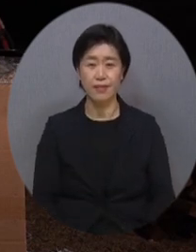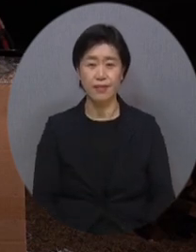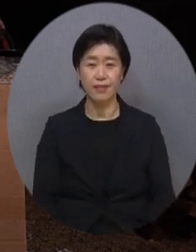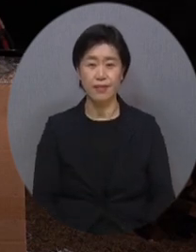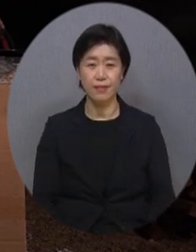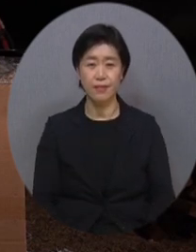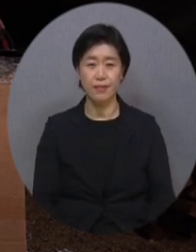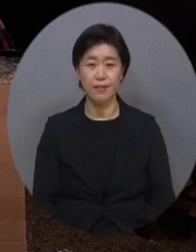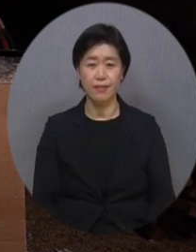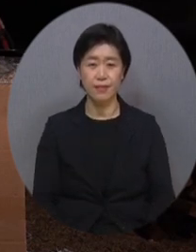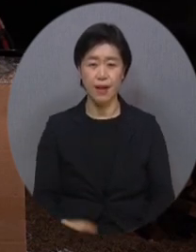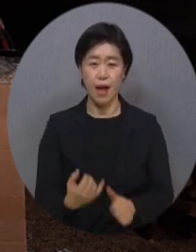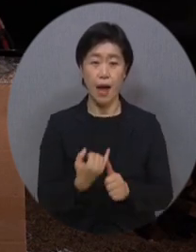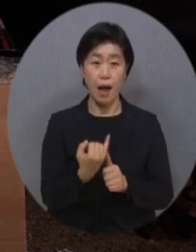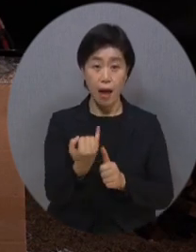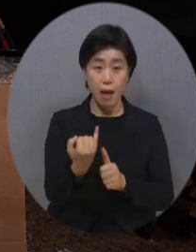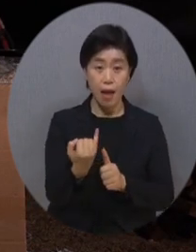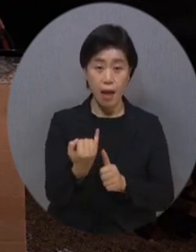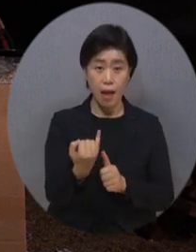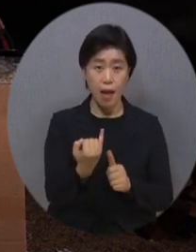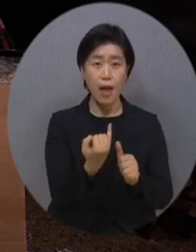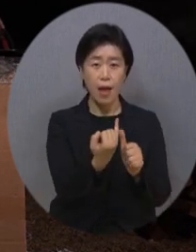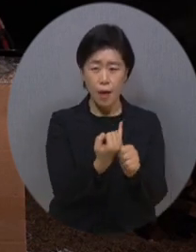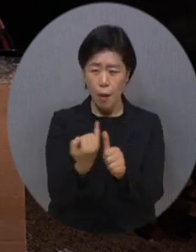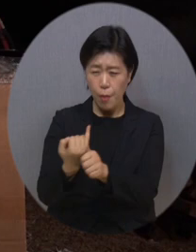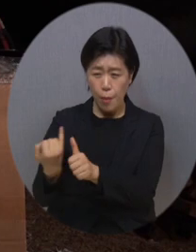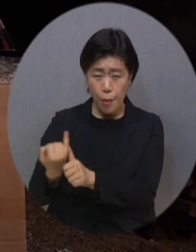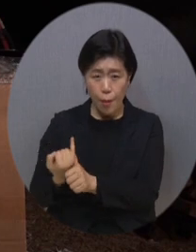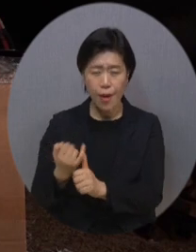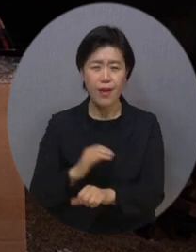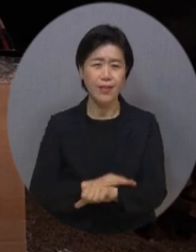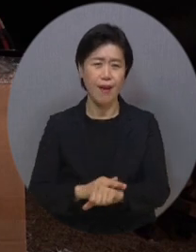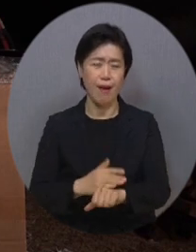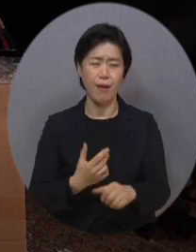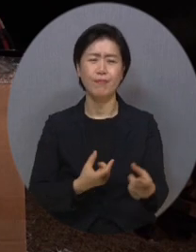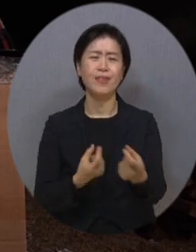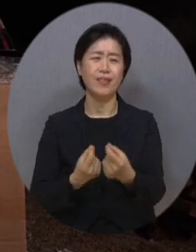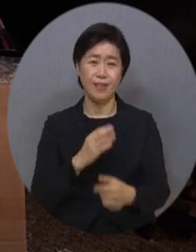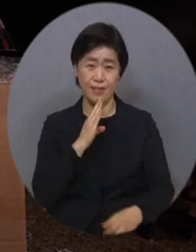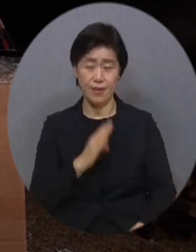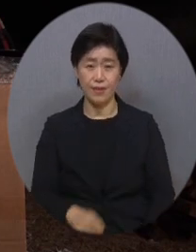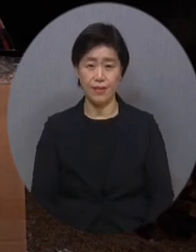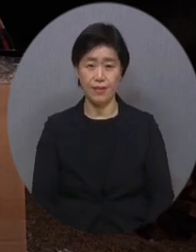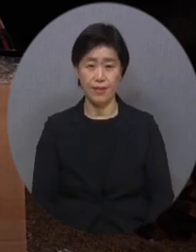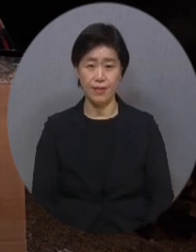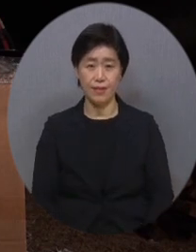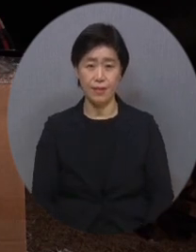그러니까 아내를 잘 만났다는 거. 그럼요. 야. 아니 그래도 나는